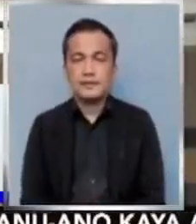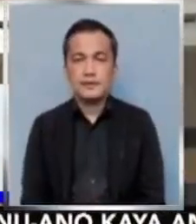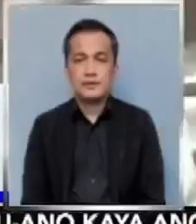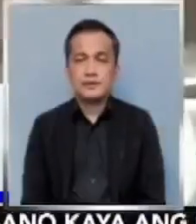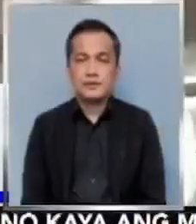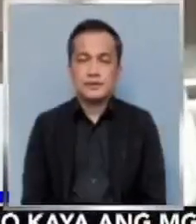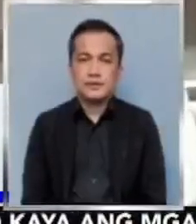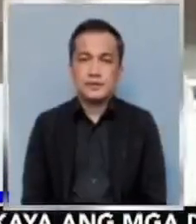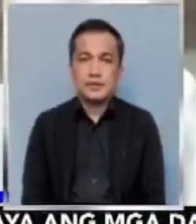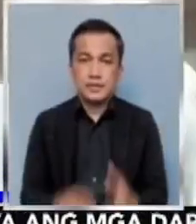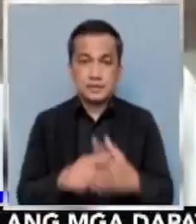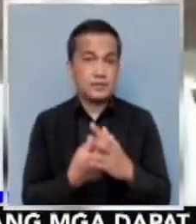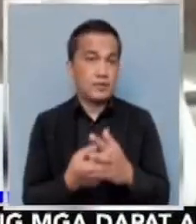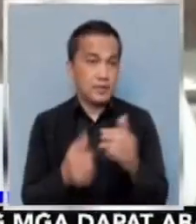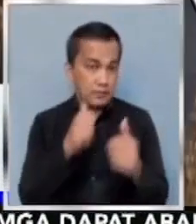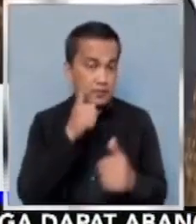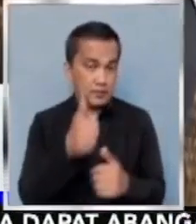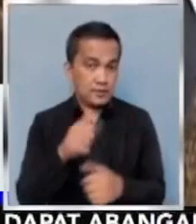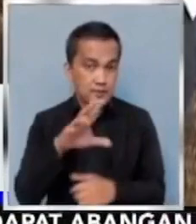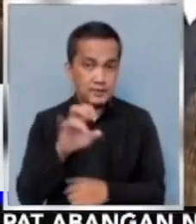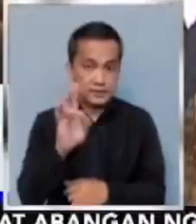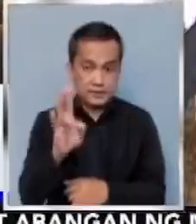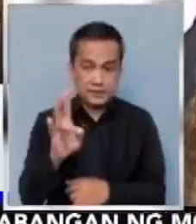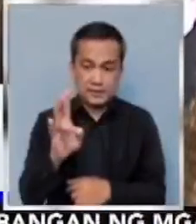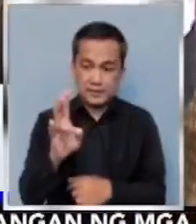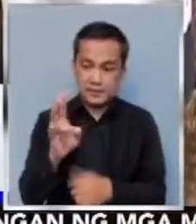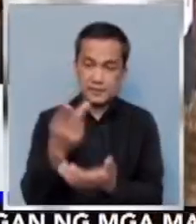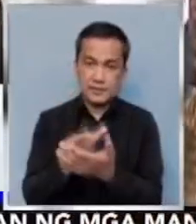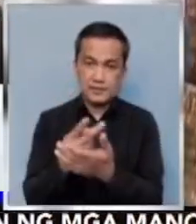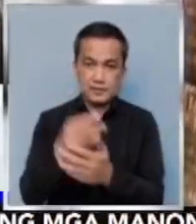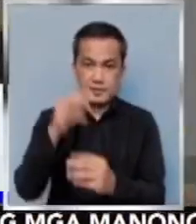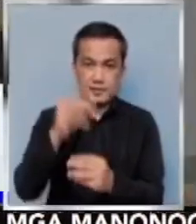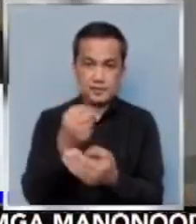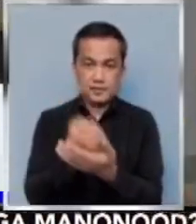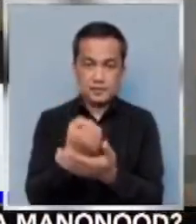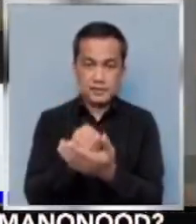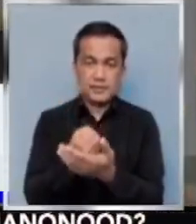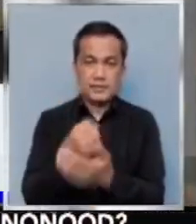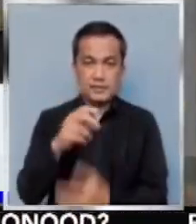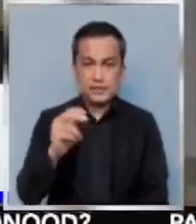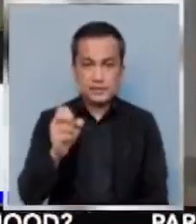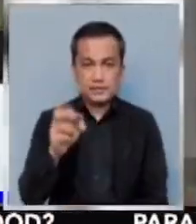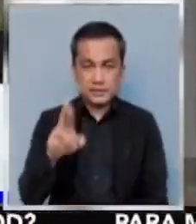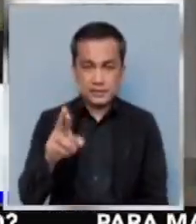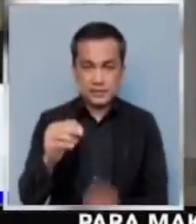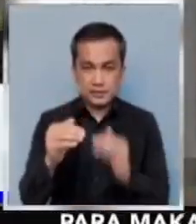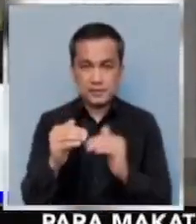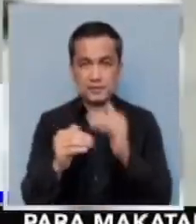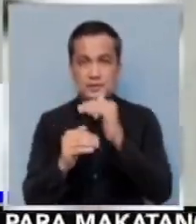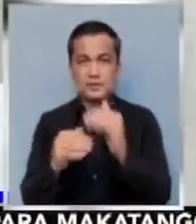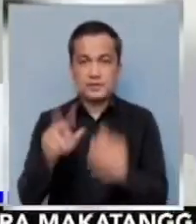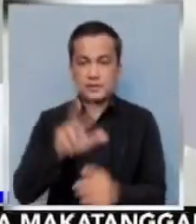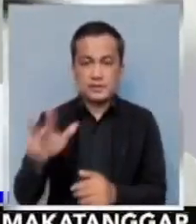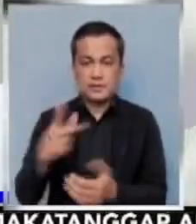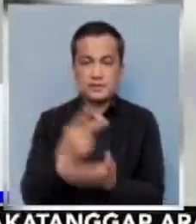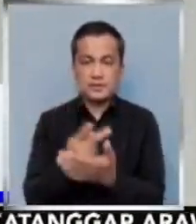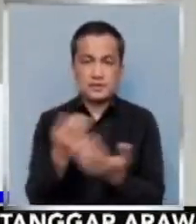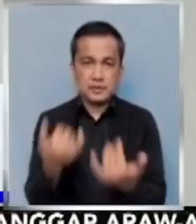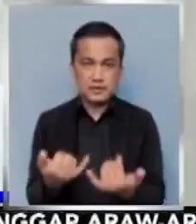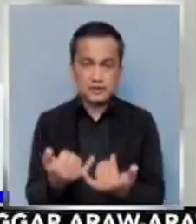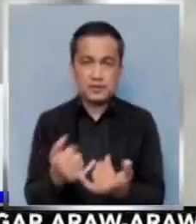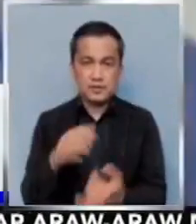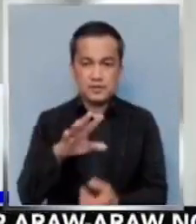Simula bukas, 570 pesos na ang minimum na arawang sahod sa Metro Manila. Mas mataas ng 33 pesos sa kasalukuyang